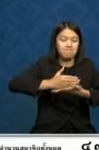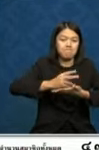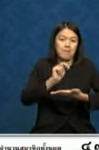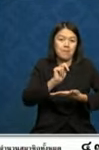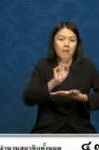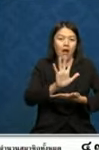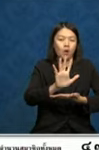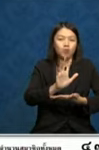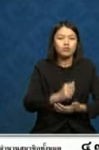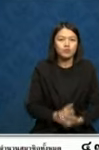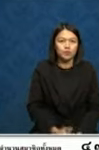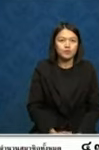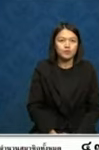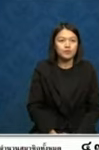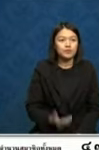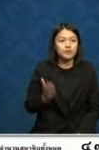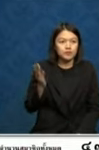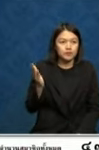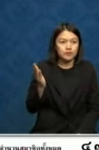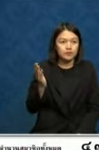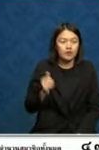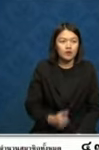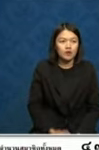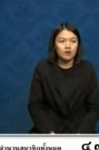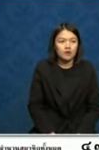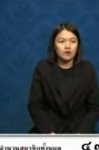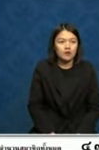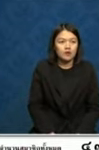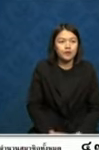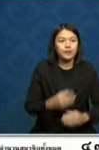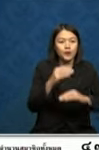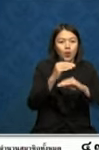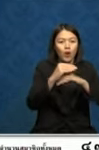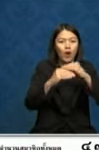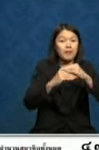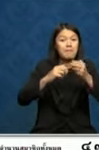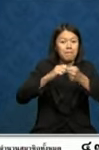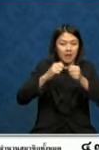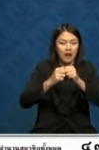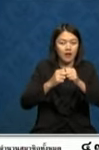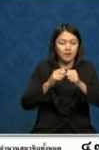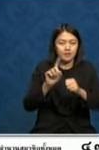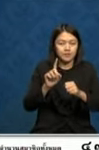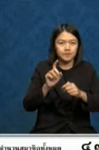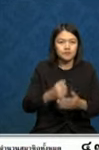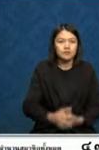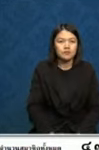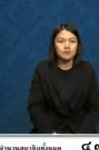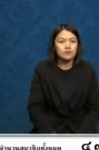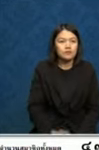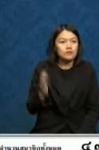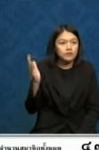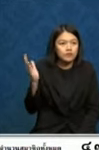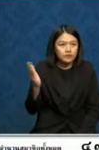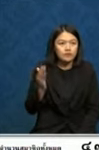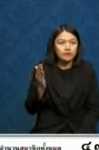อสไลด์ต่อไปนะครับโครงการที่มีปัญหานะครับเมื่อกี้สไลด์ต่อไปนะ